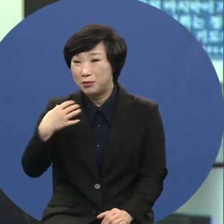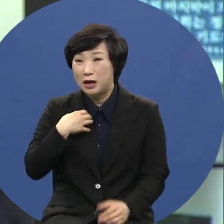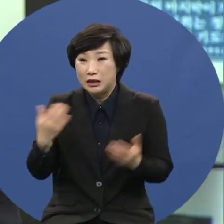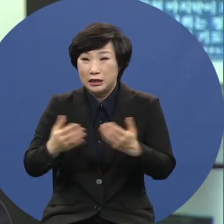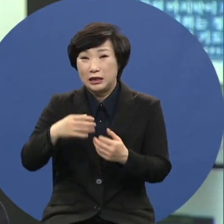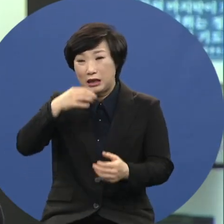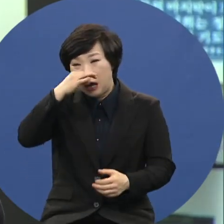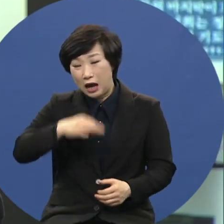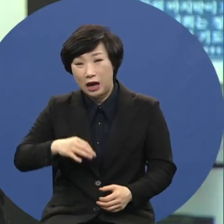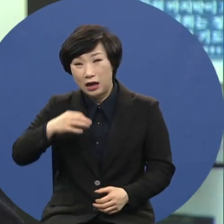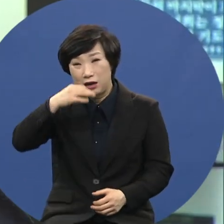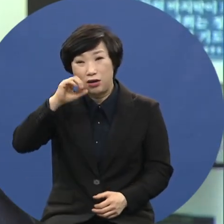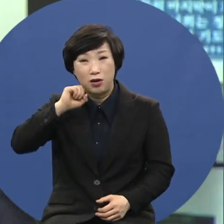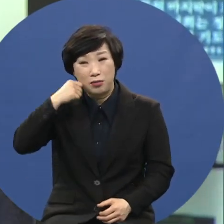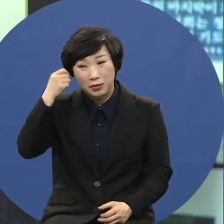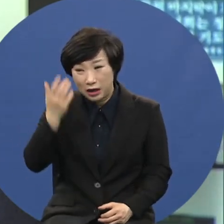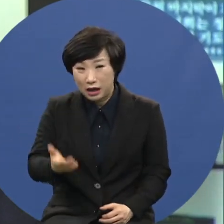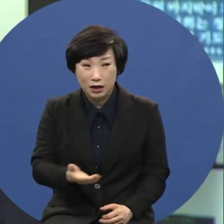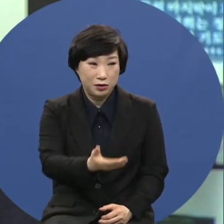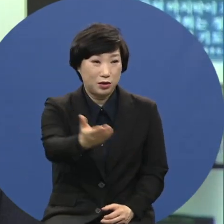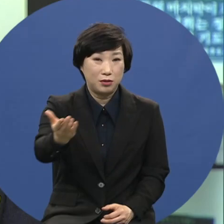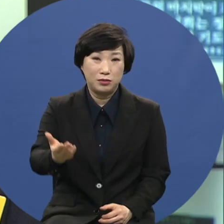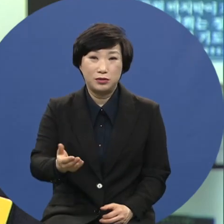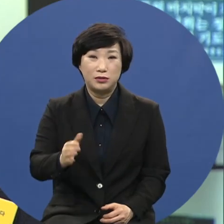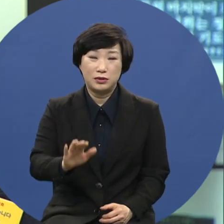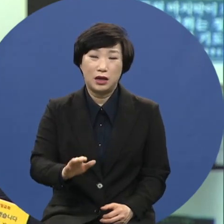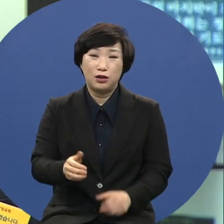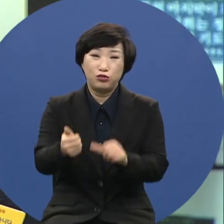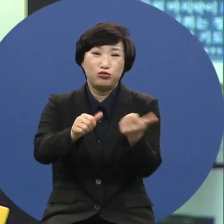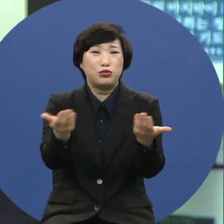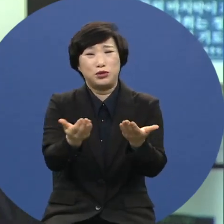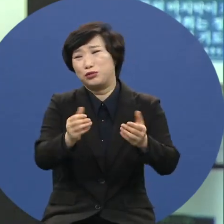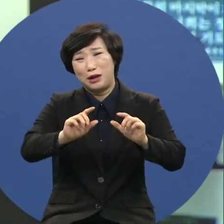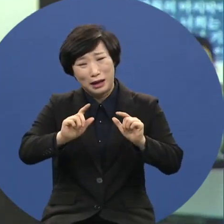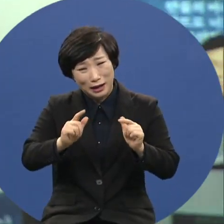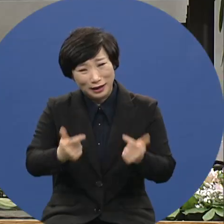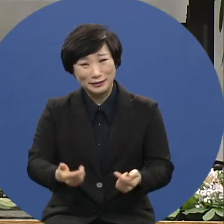직분이 힘드십니까? 죽는 일도 아닌데